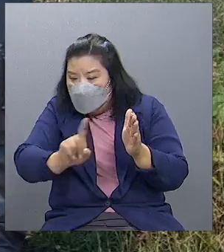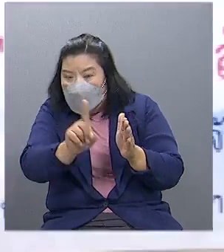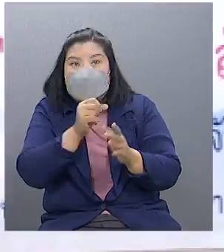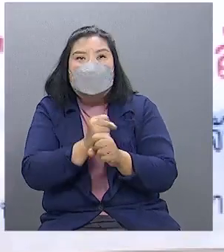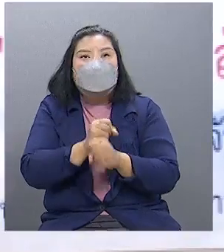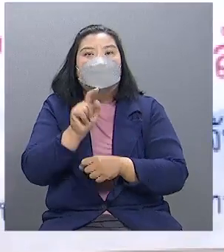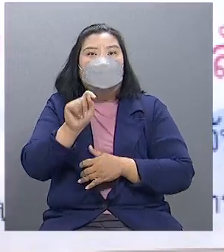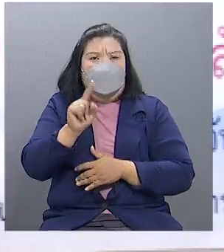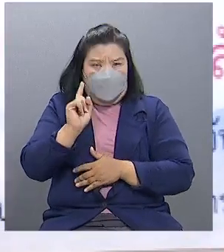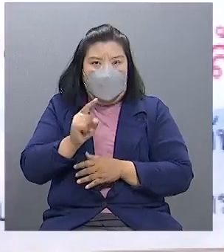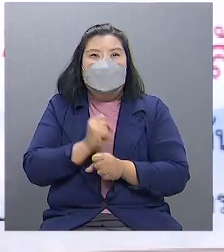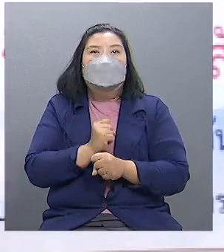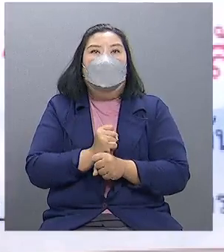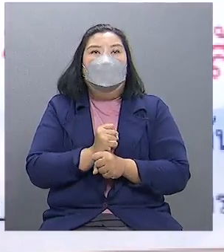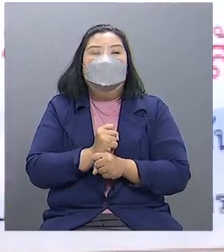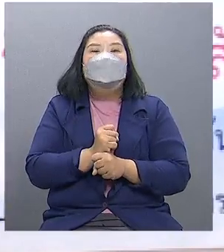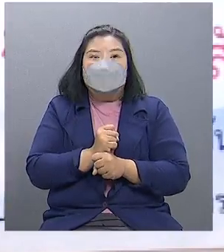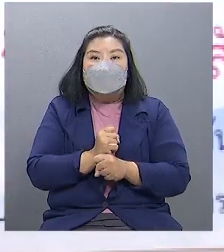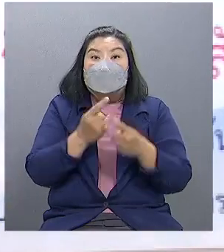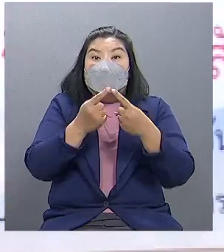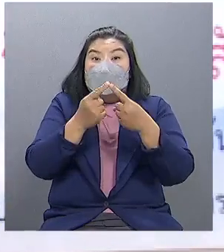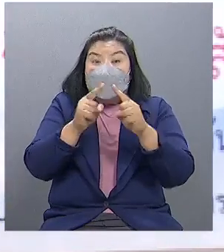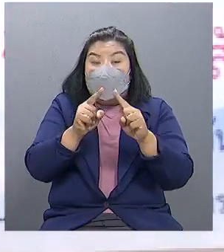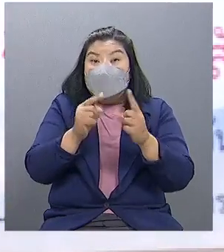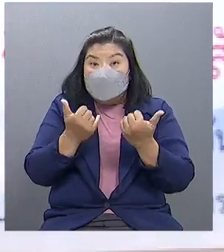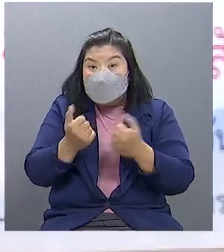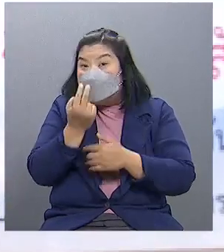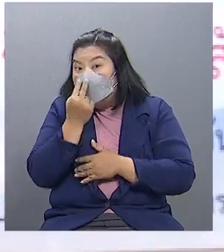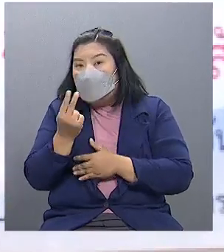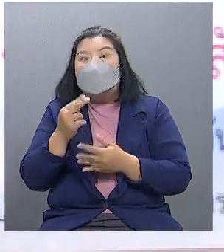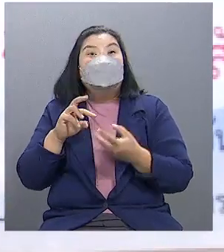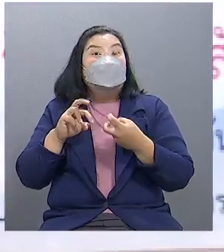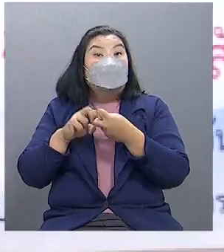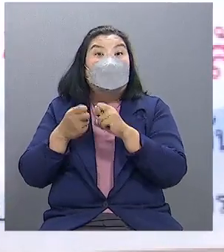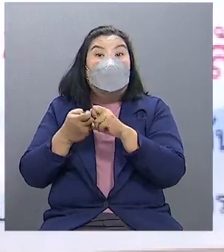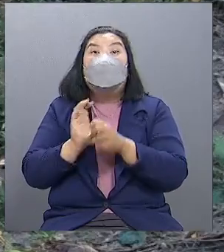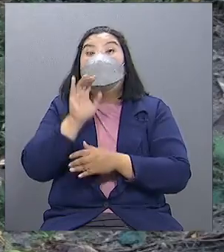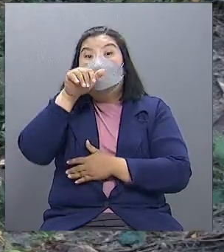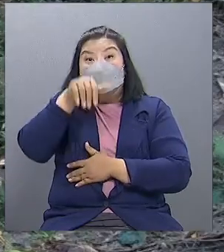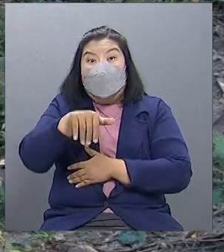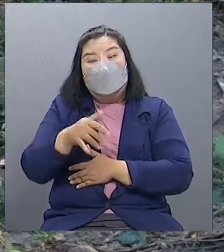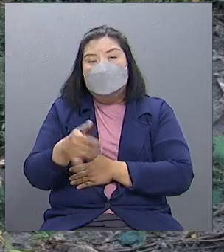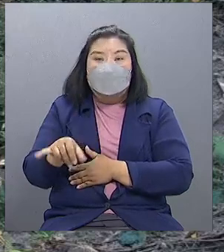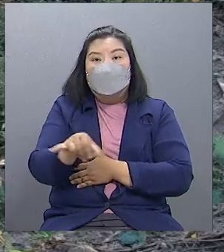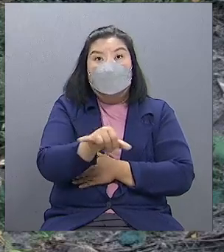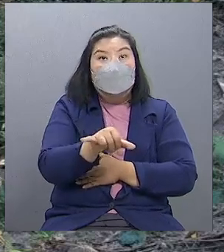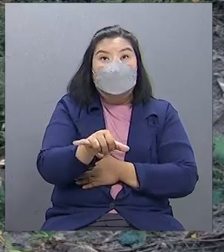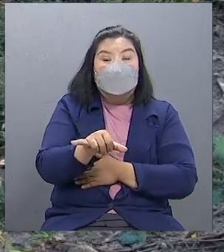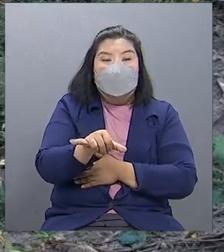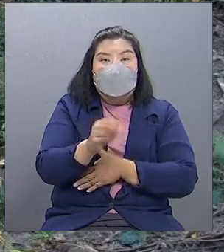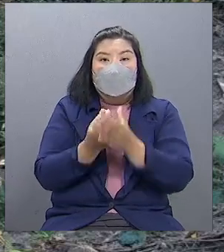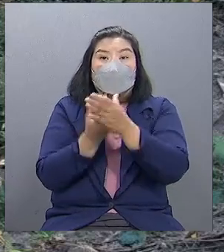ในกรณีที่เกิควเสยหายตรนั้นเป็ส่นที่ทางผู้รอ